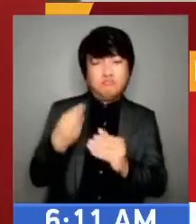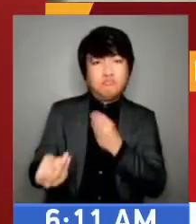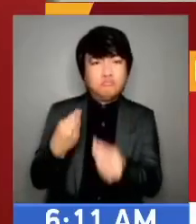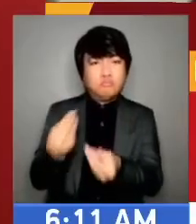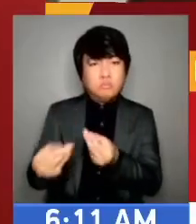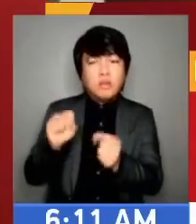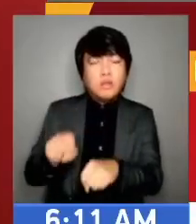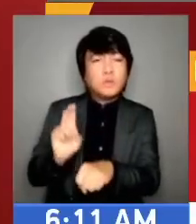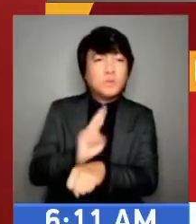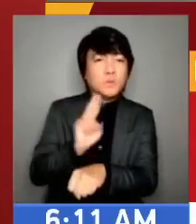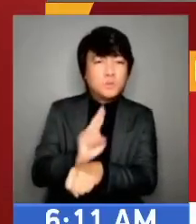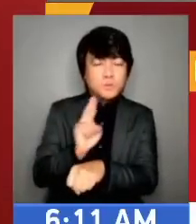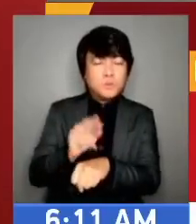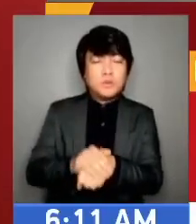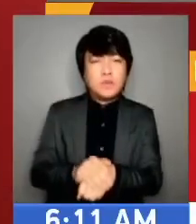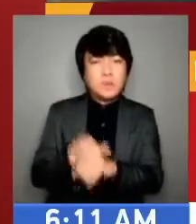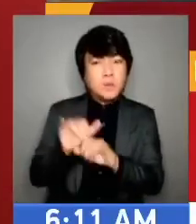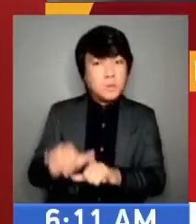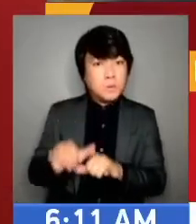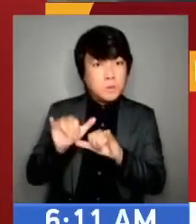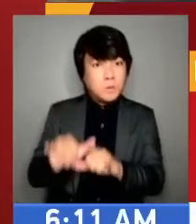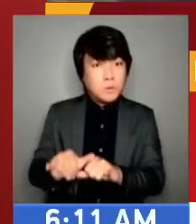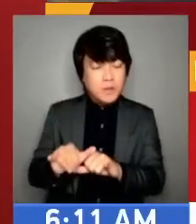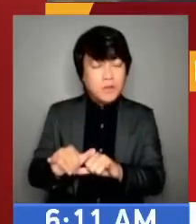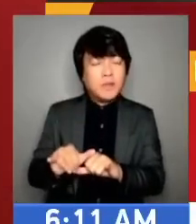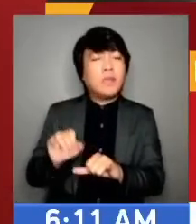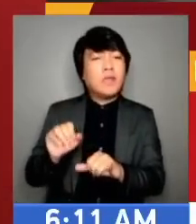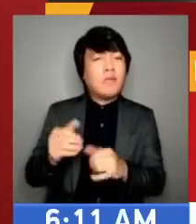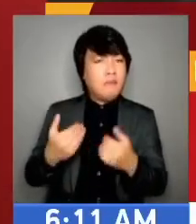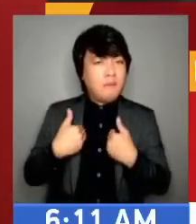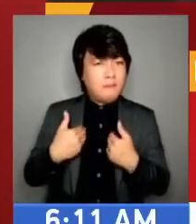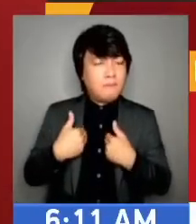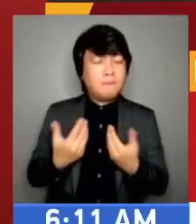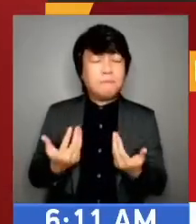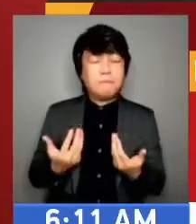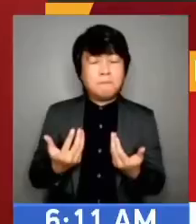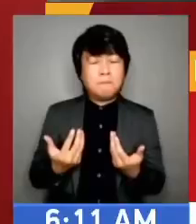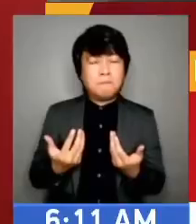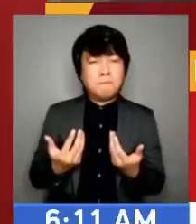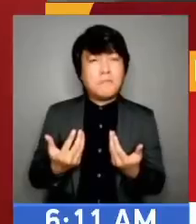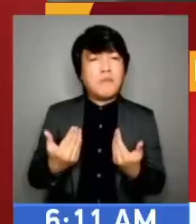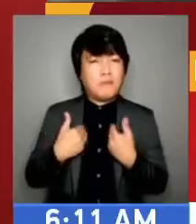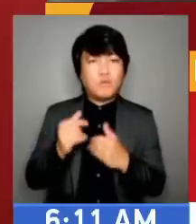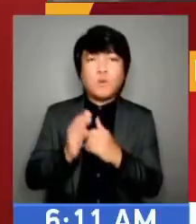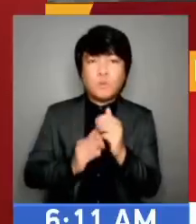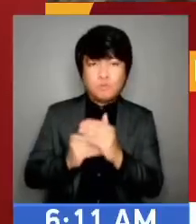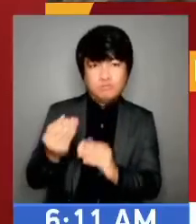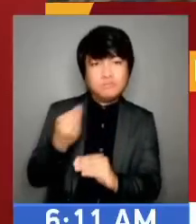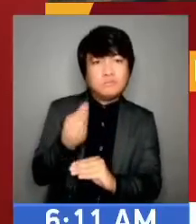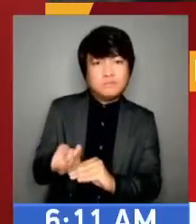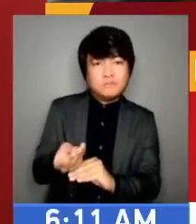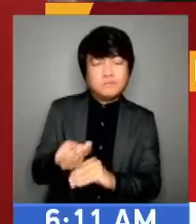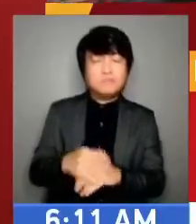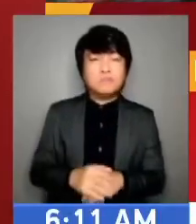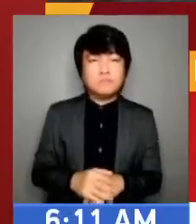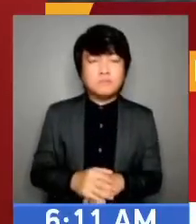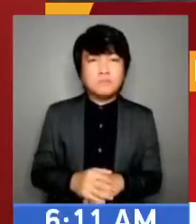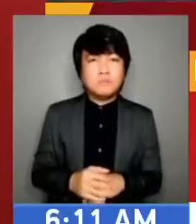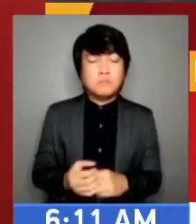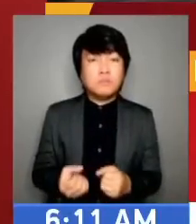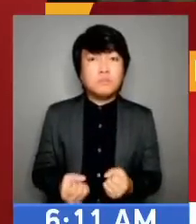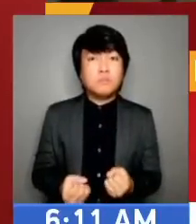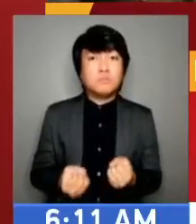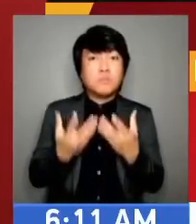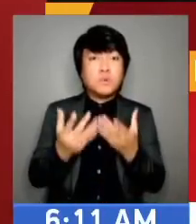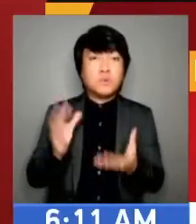mga evacuation center, meron naman hong kahit papaano comfort sila. Ano po, yung cost po ng humanitarian